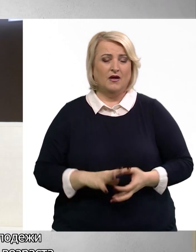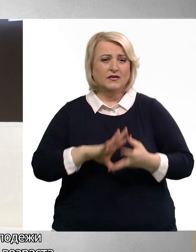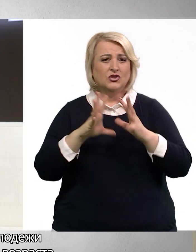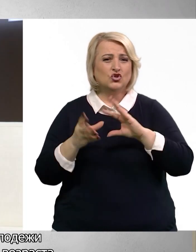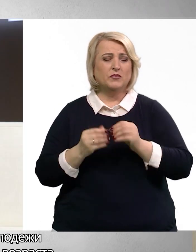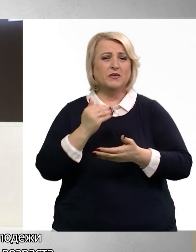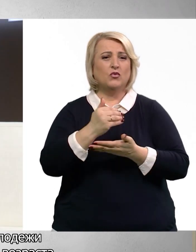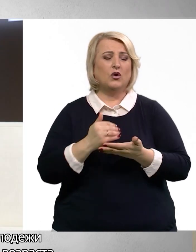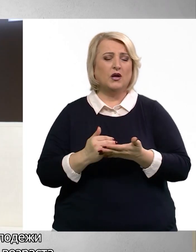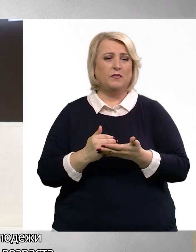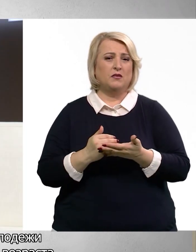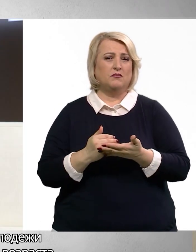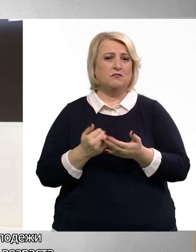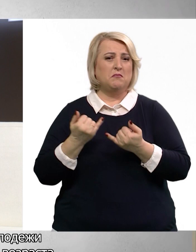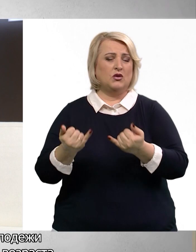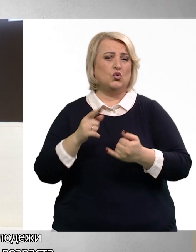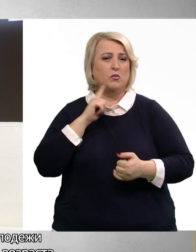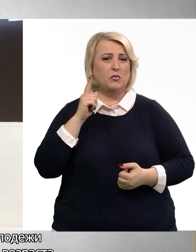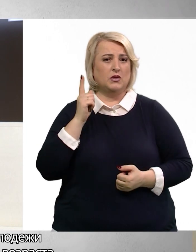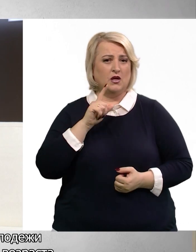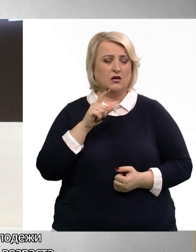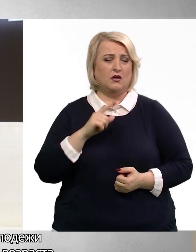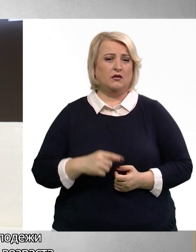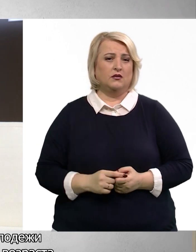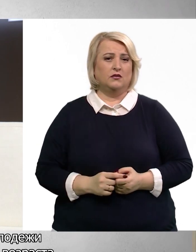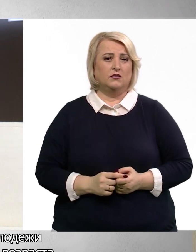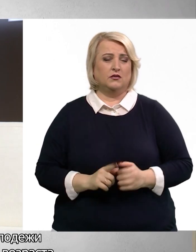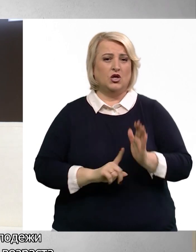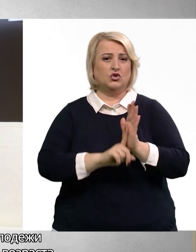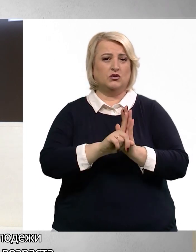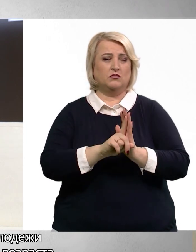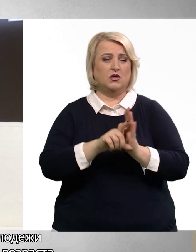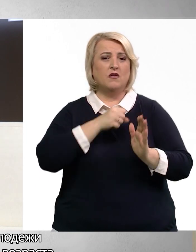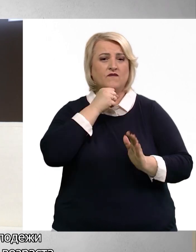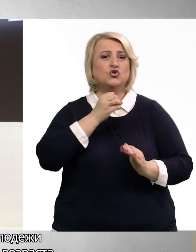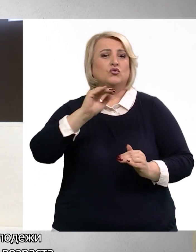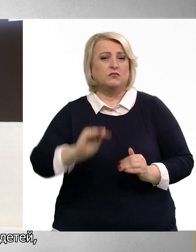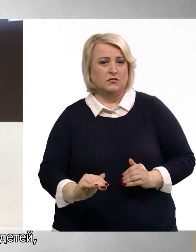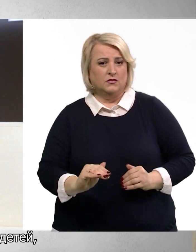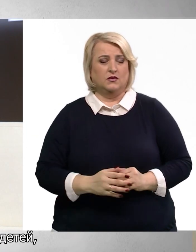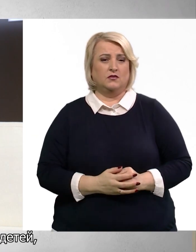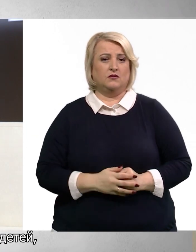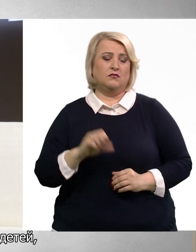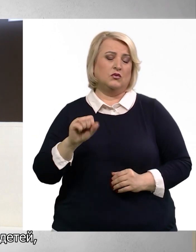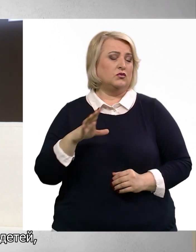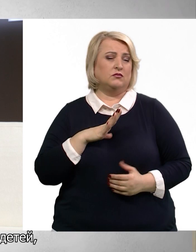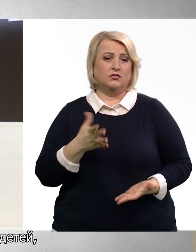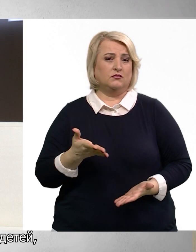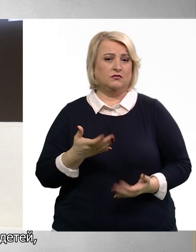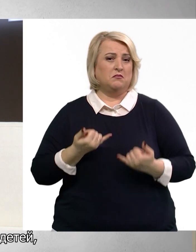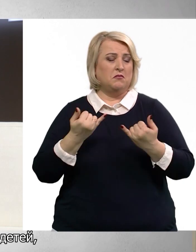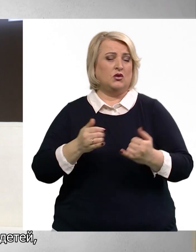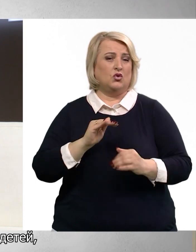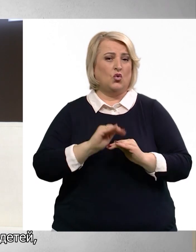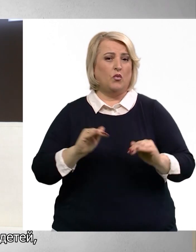programele pentru tineret, ele încep și de la o vârstă și mai fragedă, pot fi și pentru copii